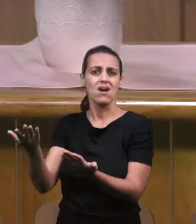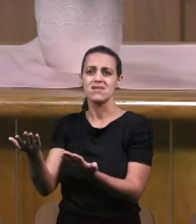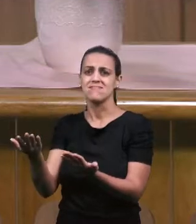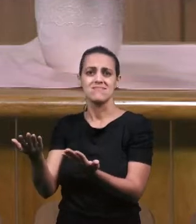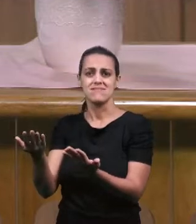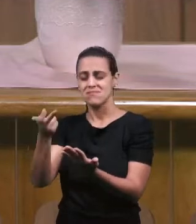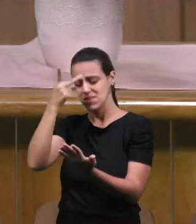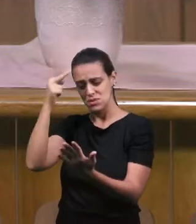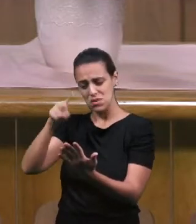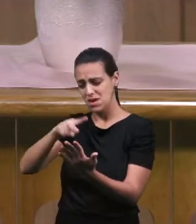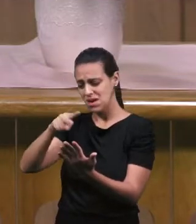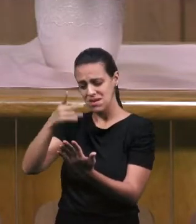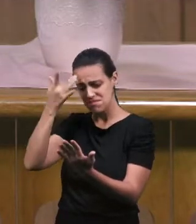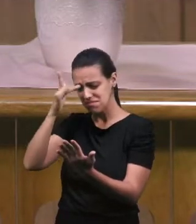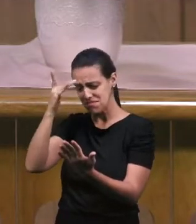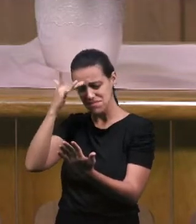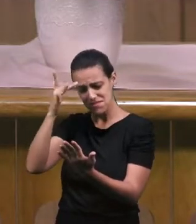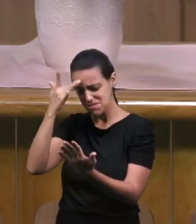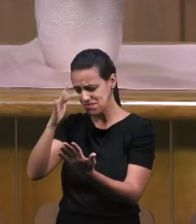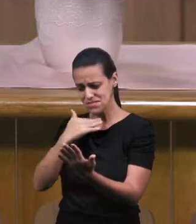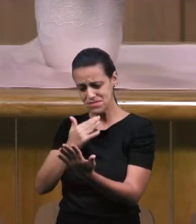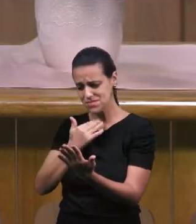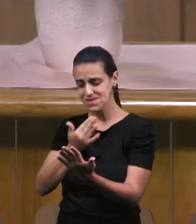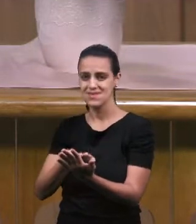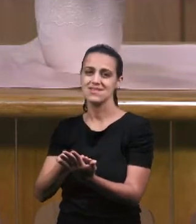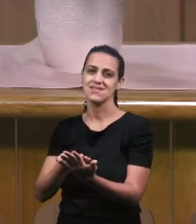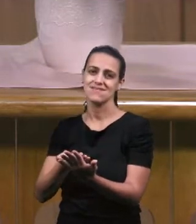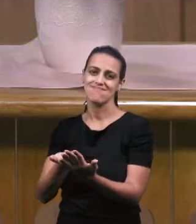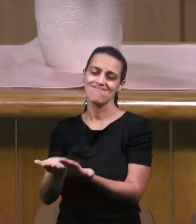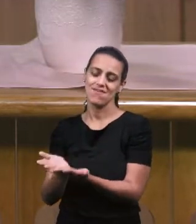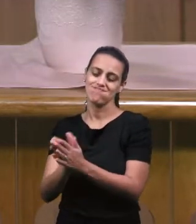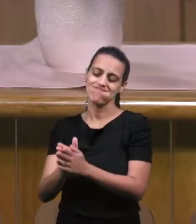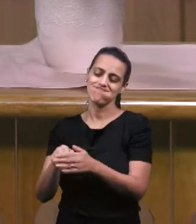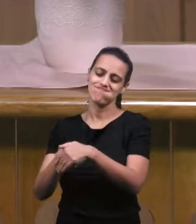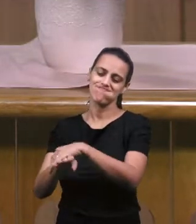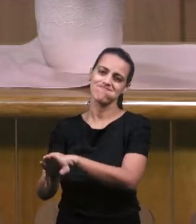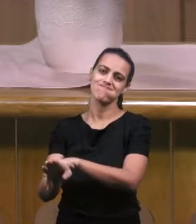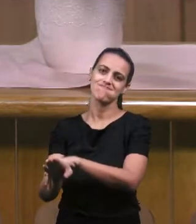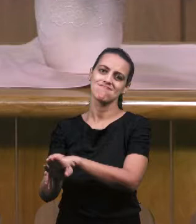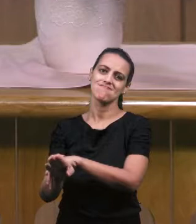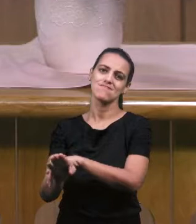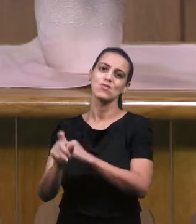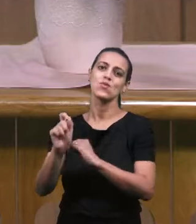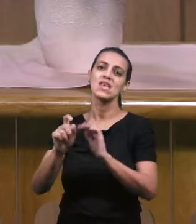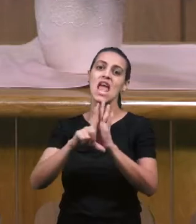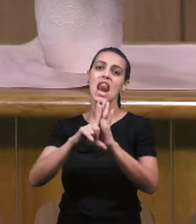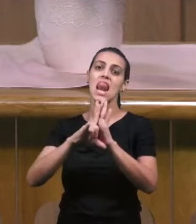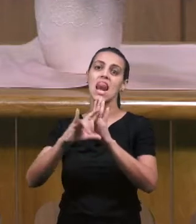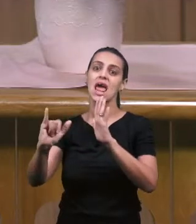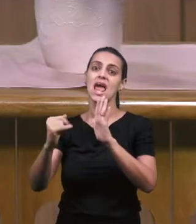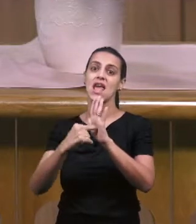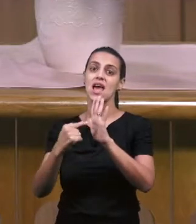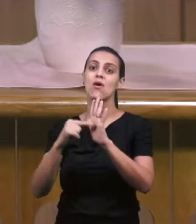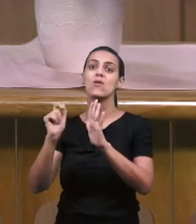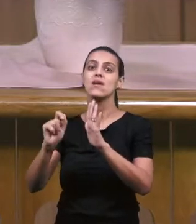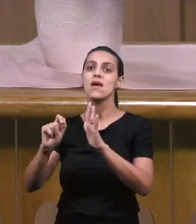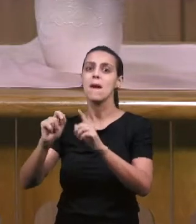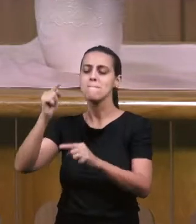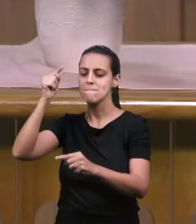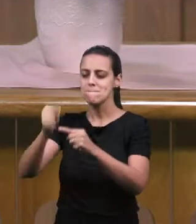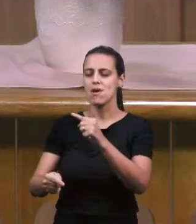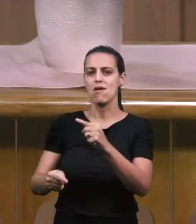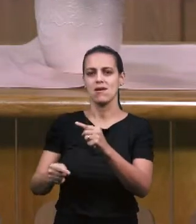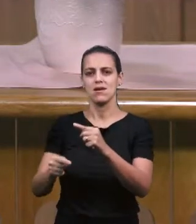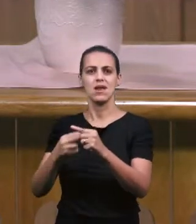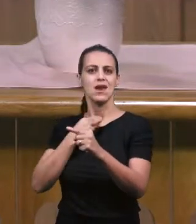1230, notre loi de l'Église, une loi canonique, en prohibant la lecture de la Bible. Donc, ce